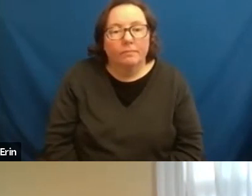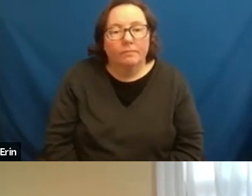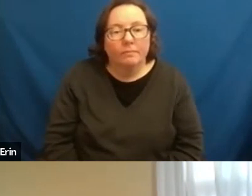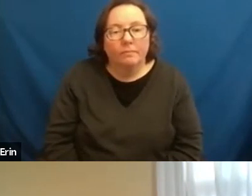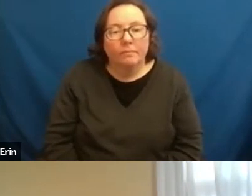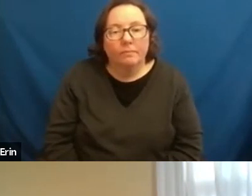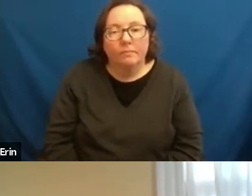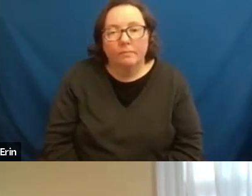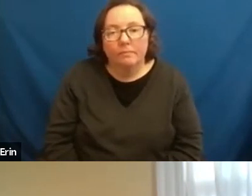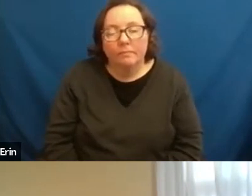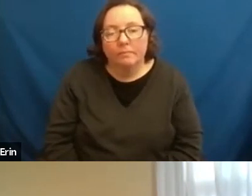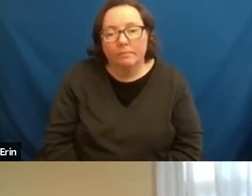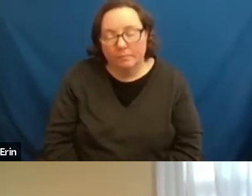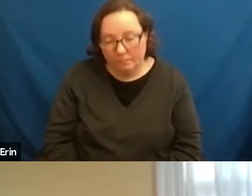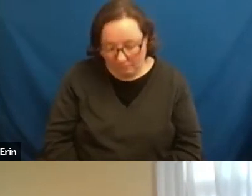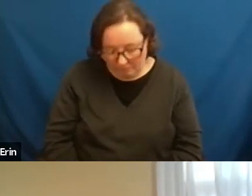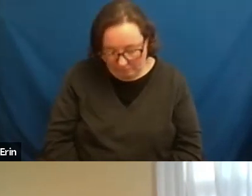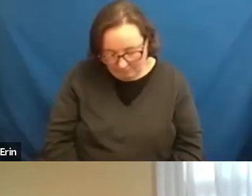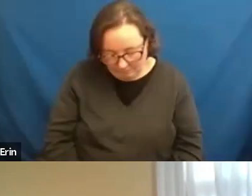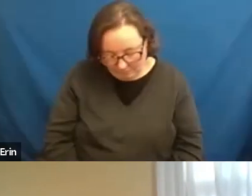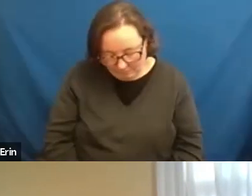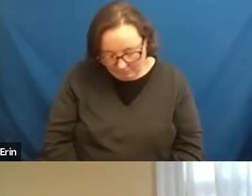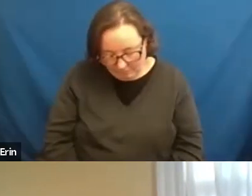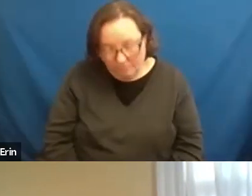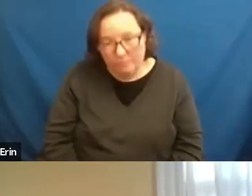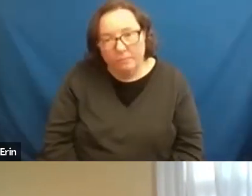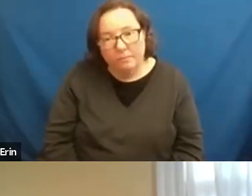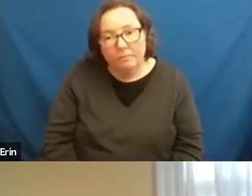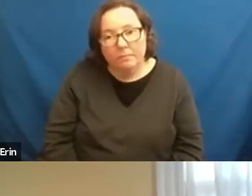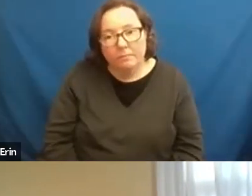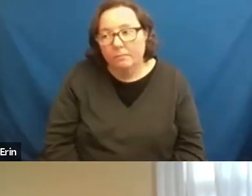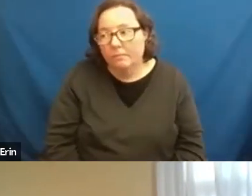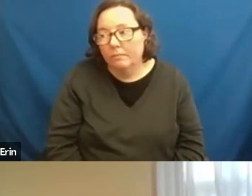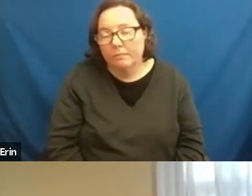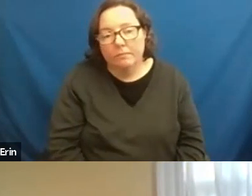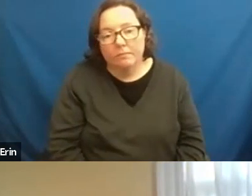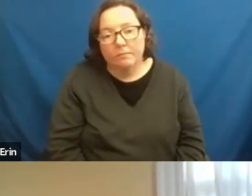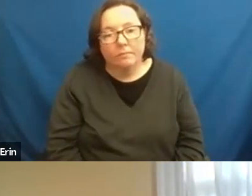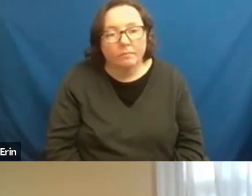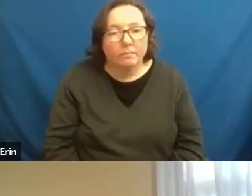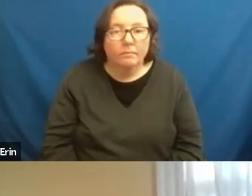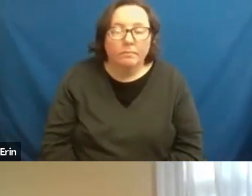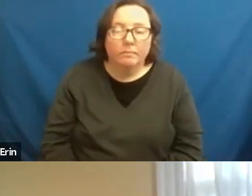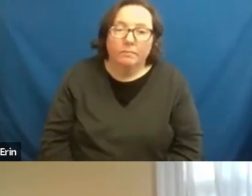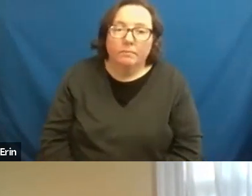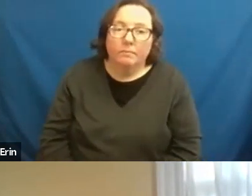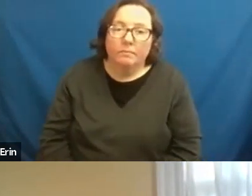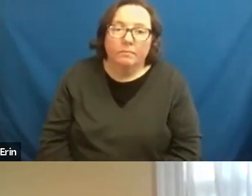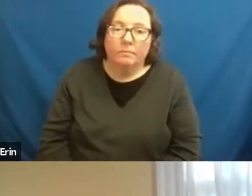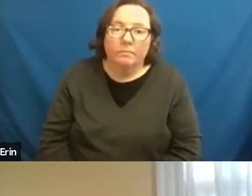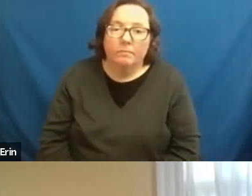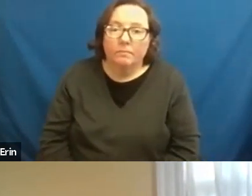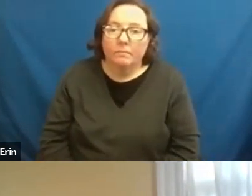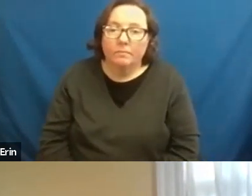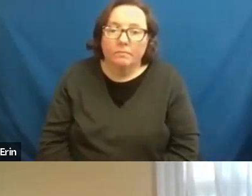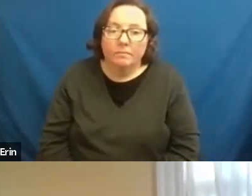là et nous besoin dans le channel français. Et que tout ça nous a besoin de dire, pas hésiter pour nous dire. Si nous besoin